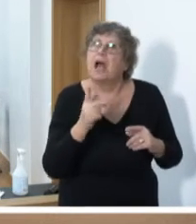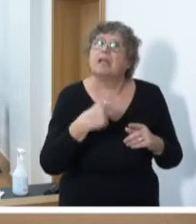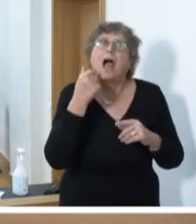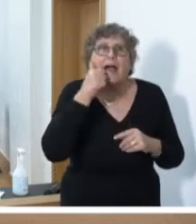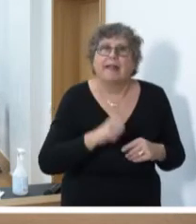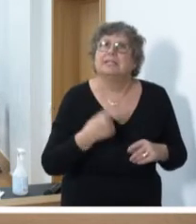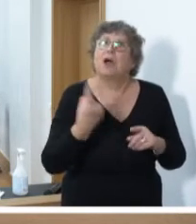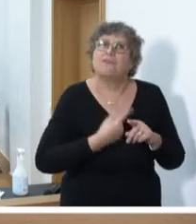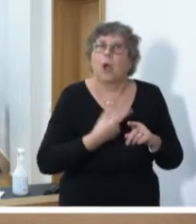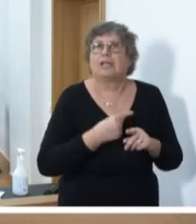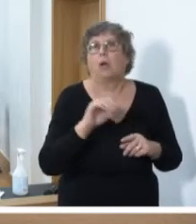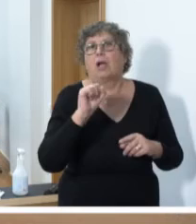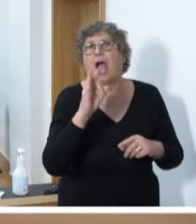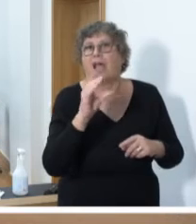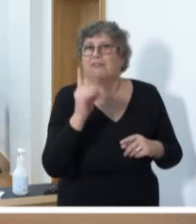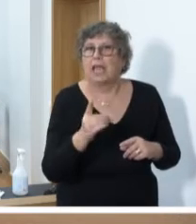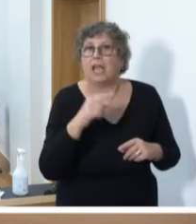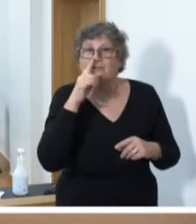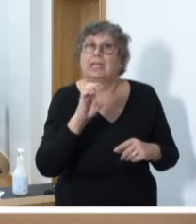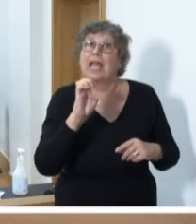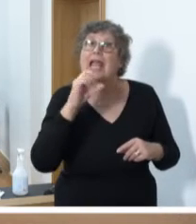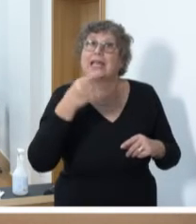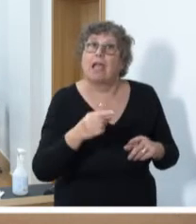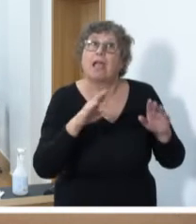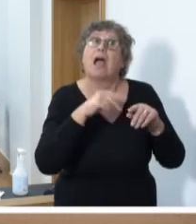der AfD. Wenn sich EEG-Anlagen am Markt